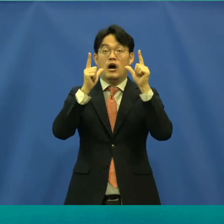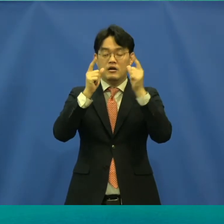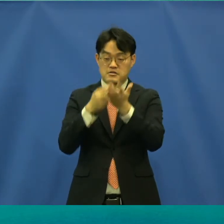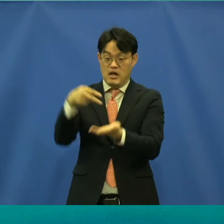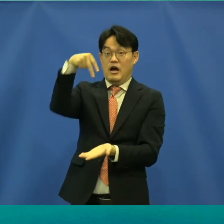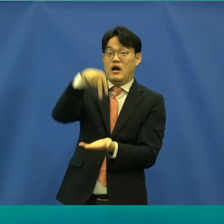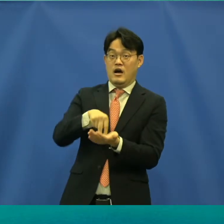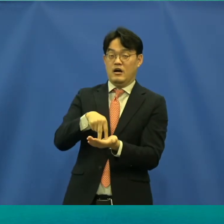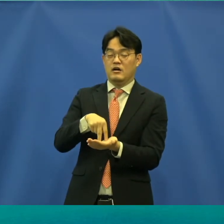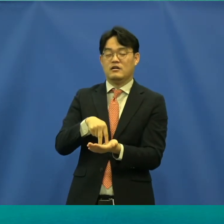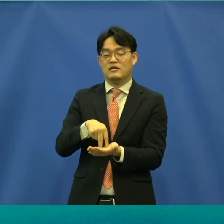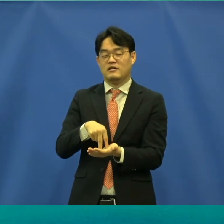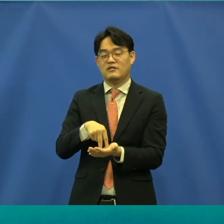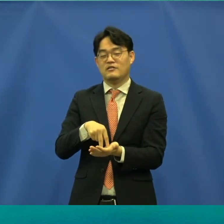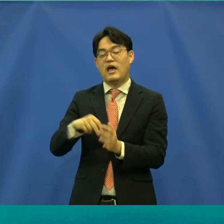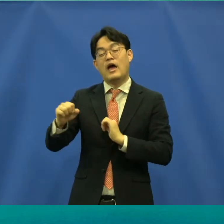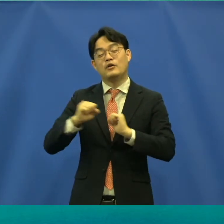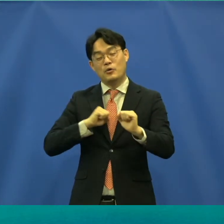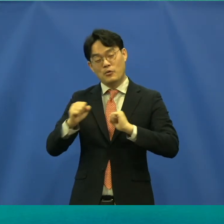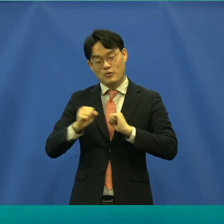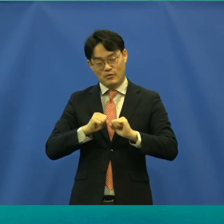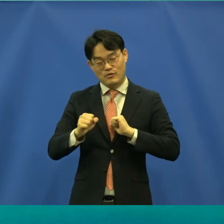아니에요.